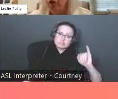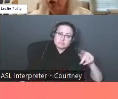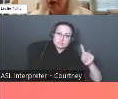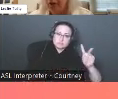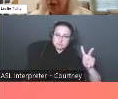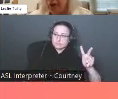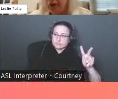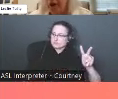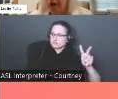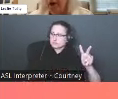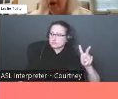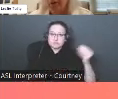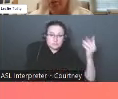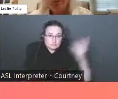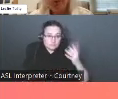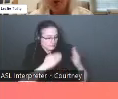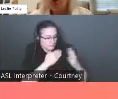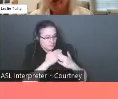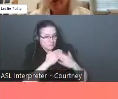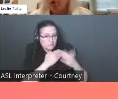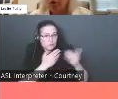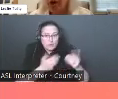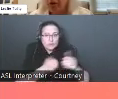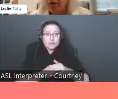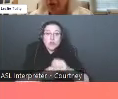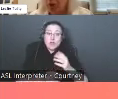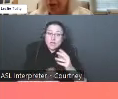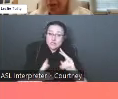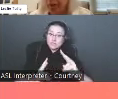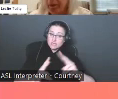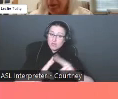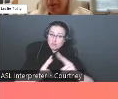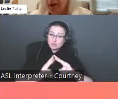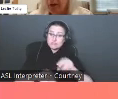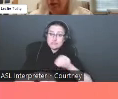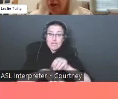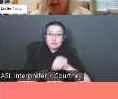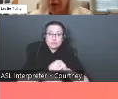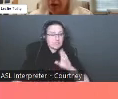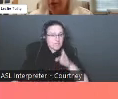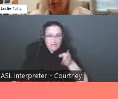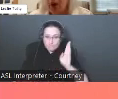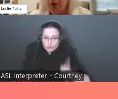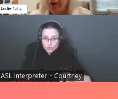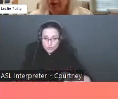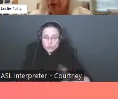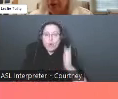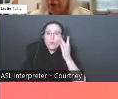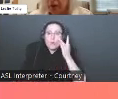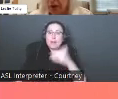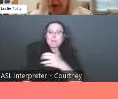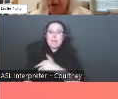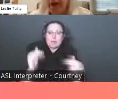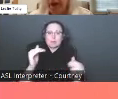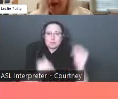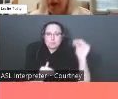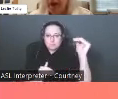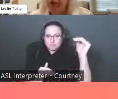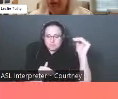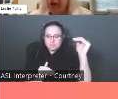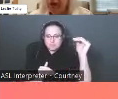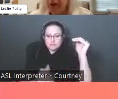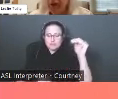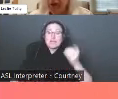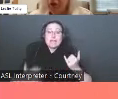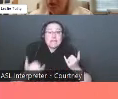rapporté qu'elle avait travaillé en matière de violence, donc WC. Donc, elle m'a dit, il ne faut jamais